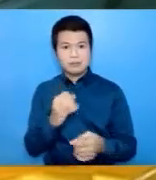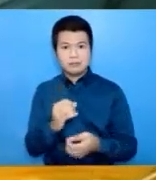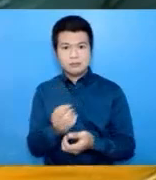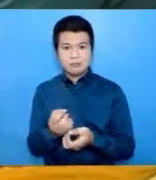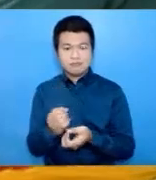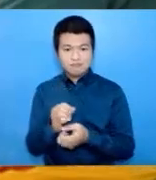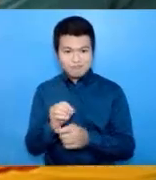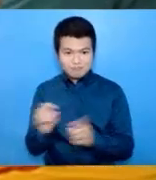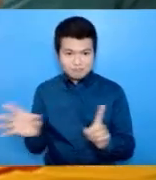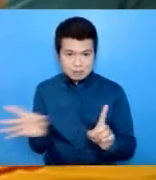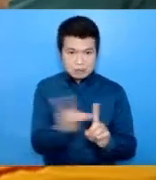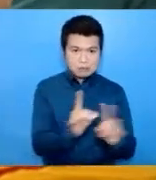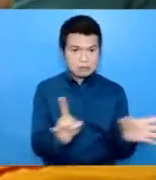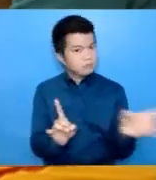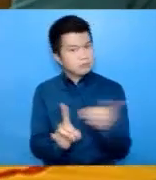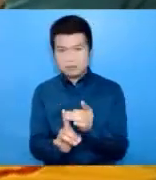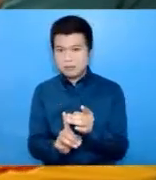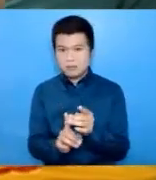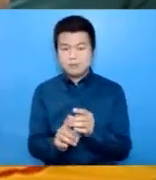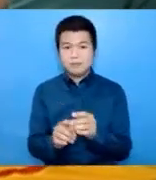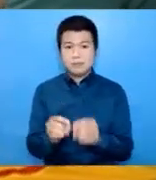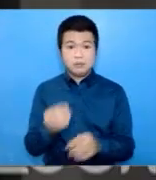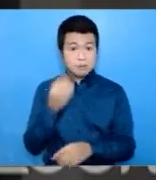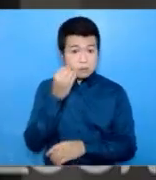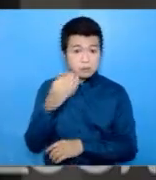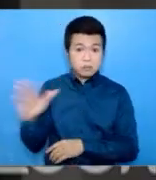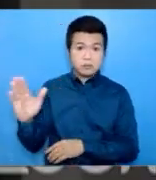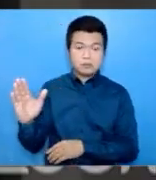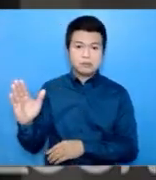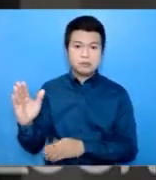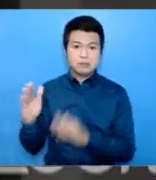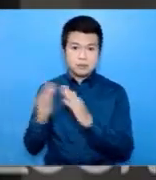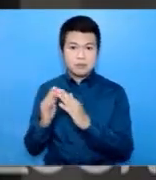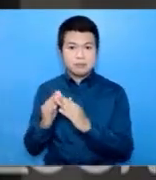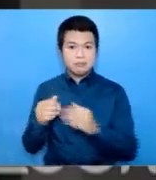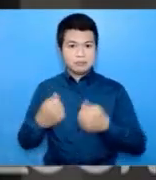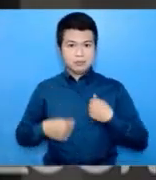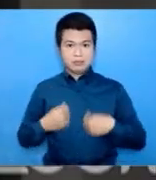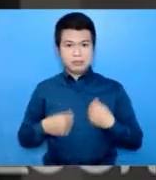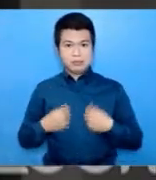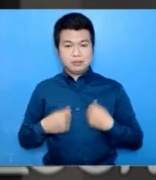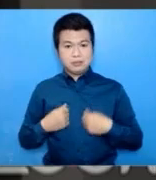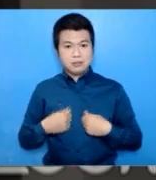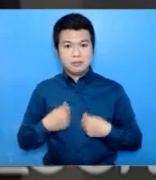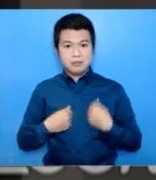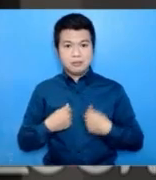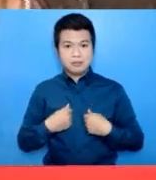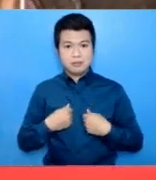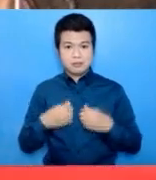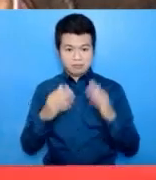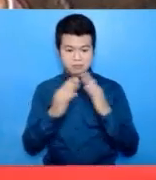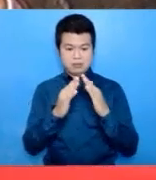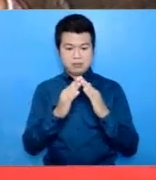po sa bahay, kung maaari lang, tayo ay maligo, tayo po ay magsuot ng mask sa loob ng ating bahay.